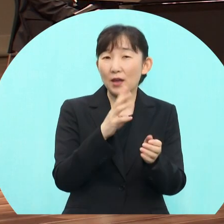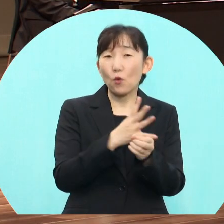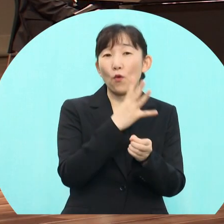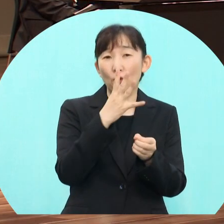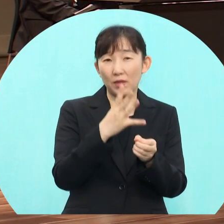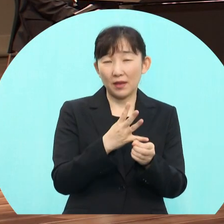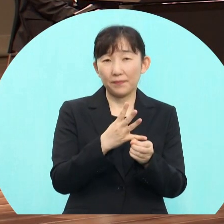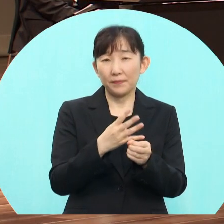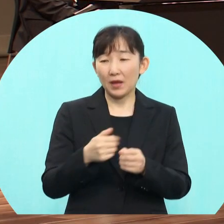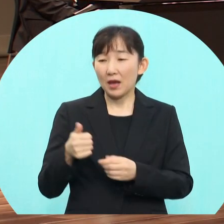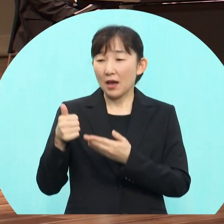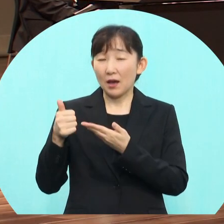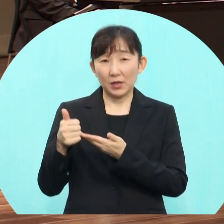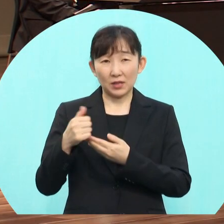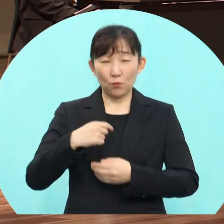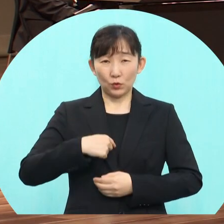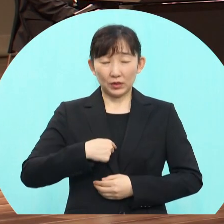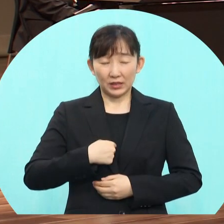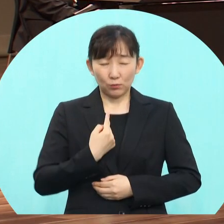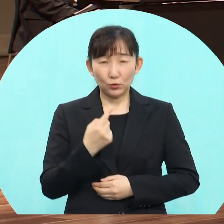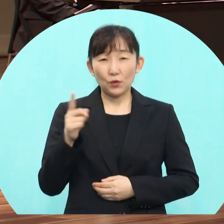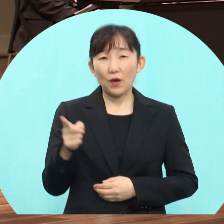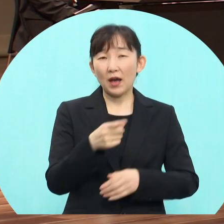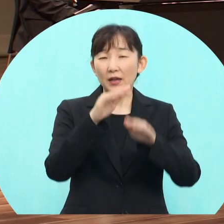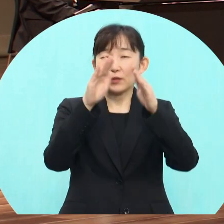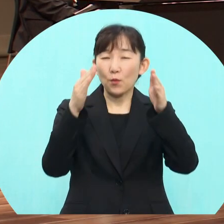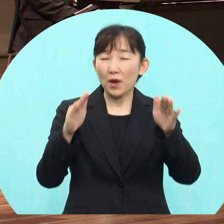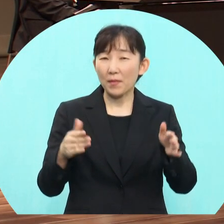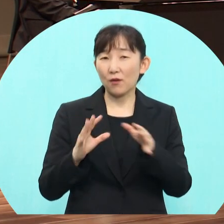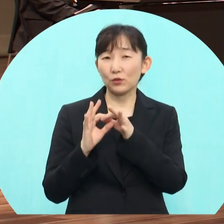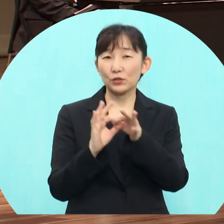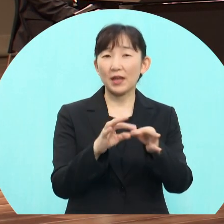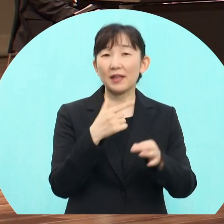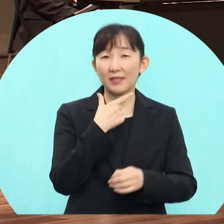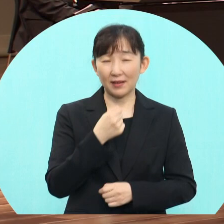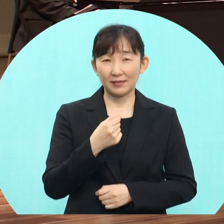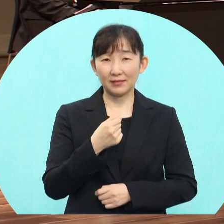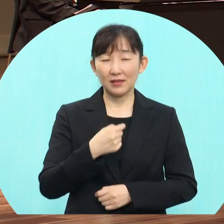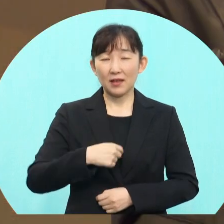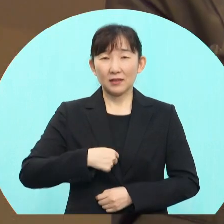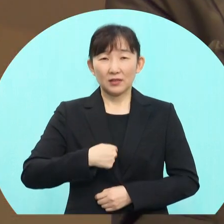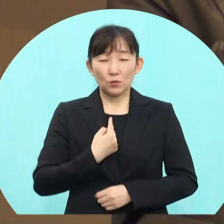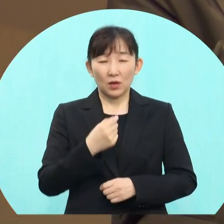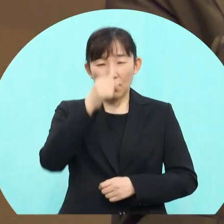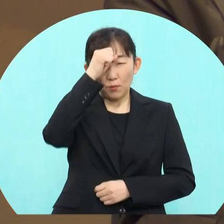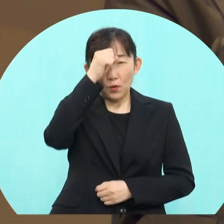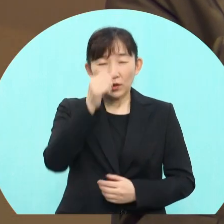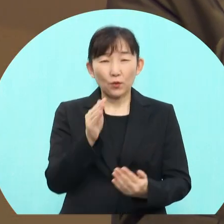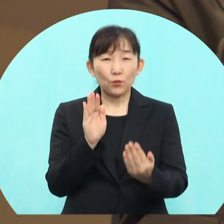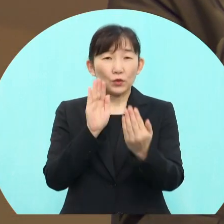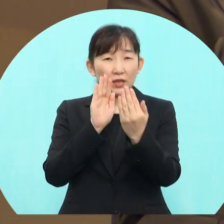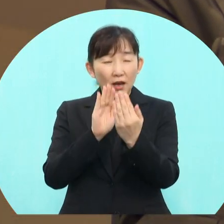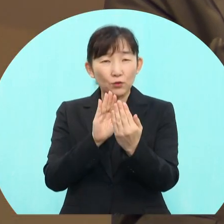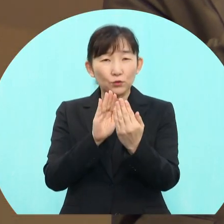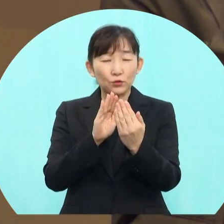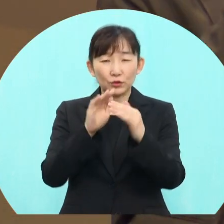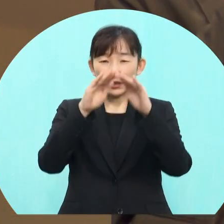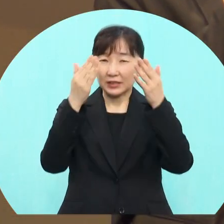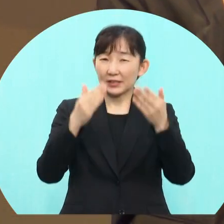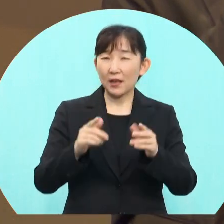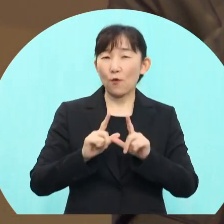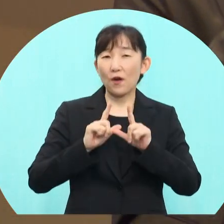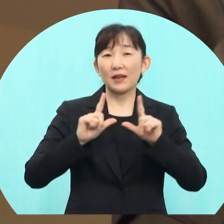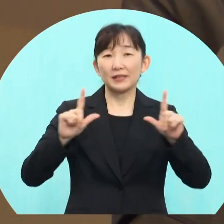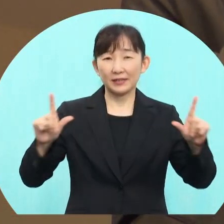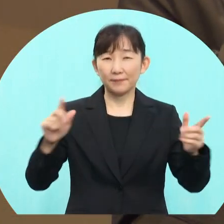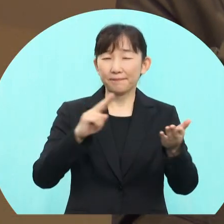さんも自分のありのままを伝えたいと、自ら病気と向き合う姿勢を発信することを決め